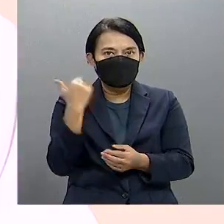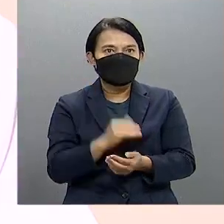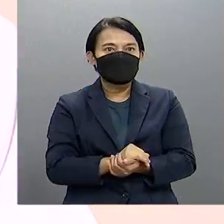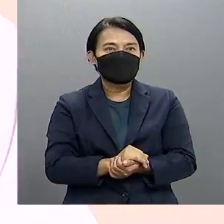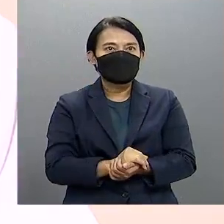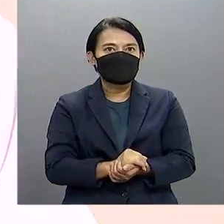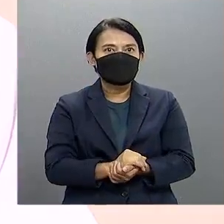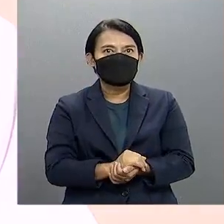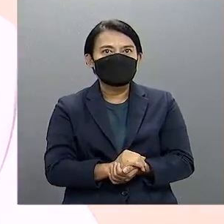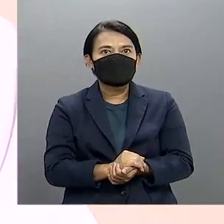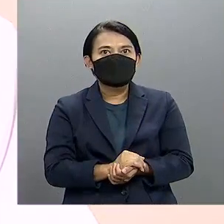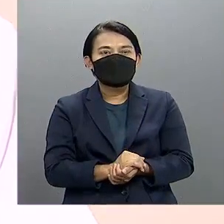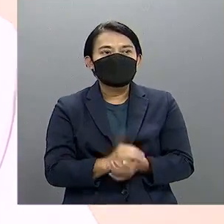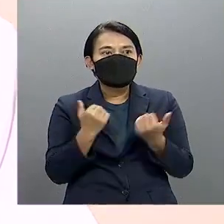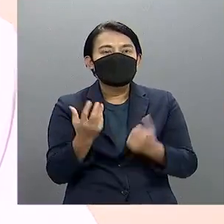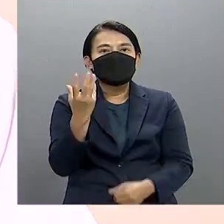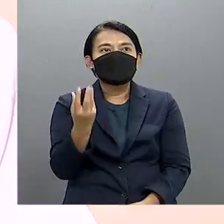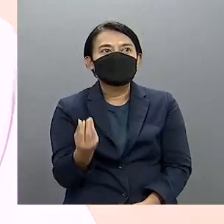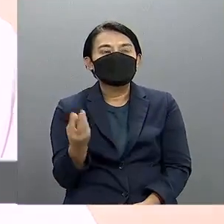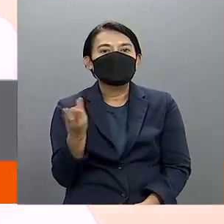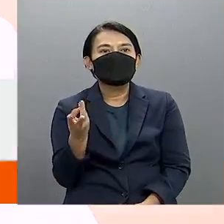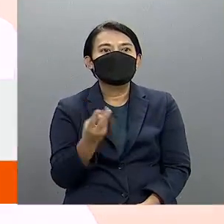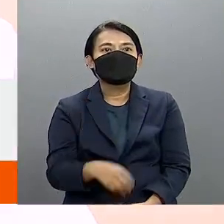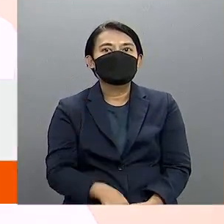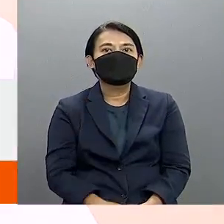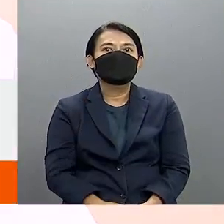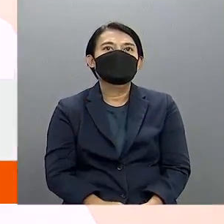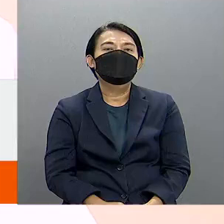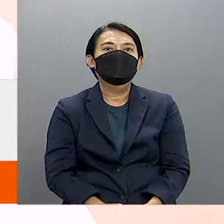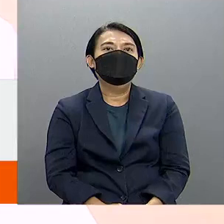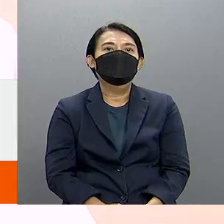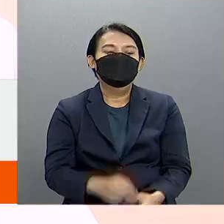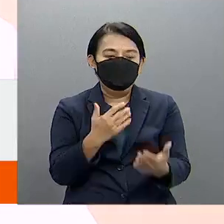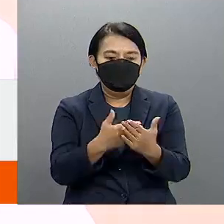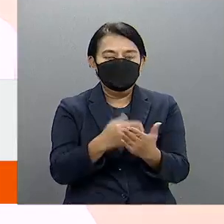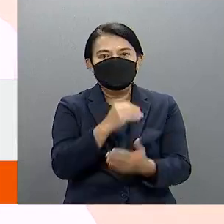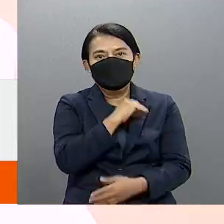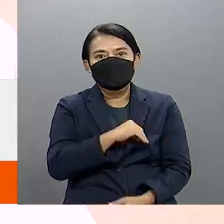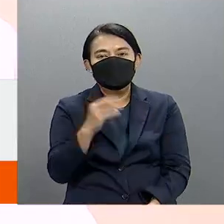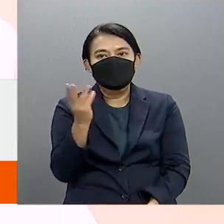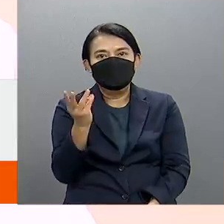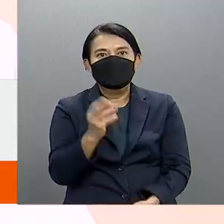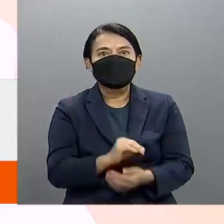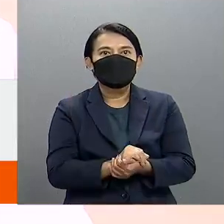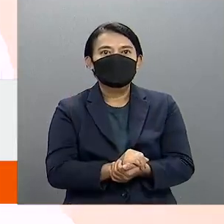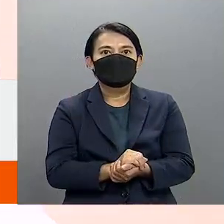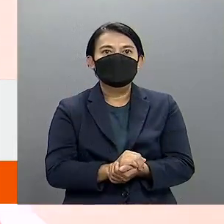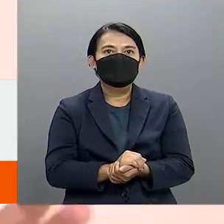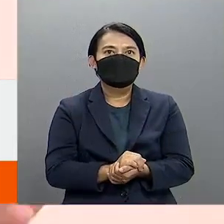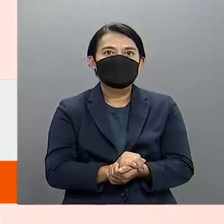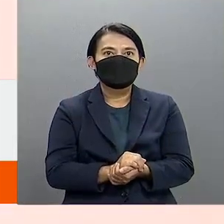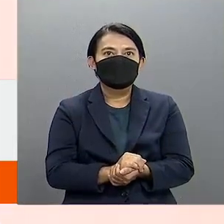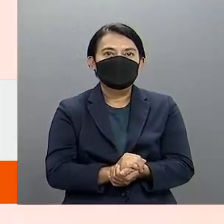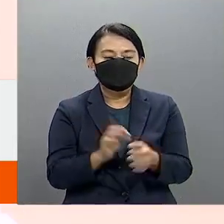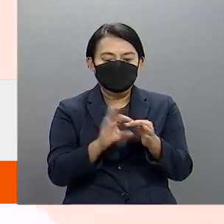ดน้อยลงไปเยอะค่ะเศรษฐกิจก็รายได้ลดน้อยลงไปเยอะแต่ในซอยเล็งวิแย่ก็คึกคักนะคะแต่ว่าแ